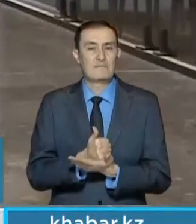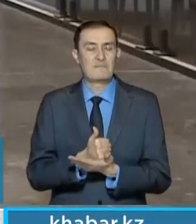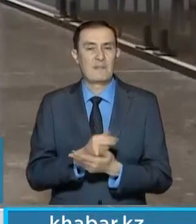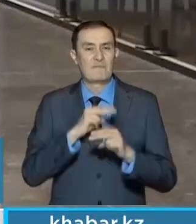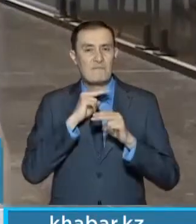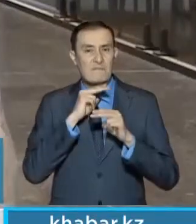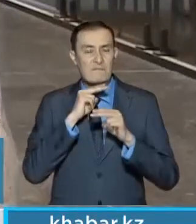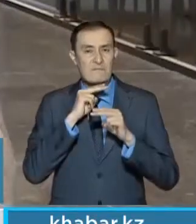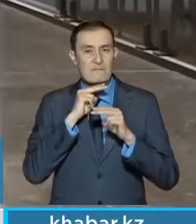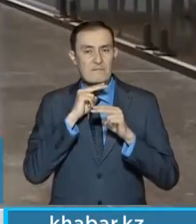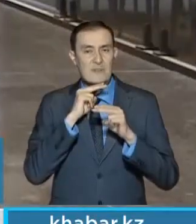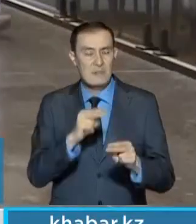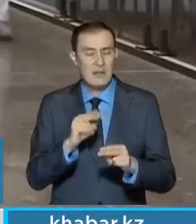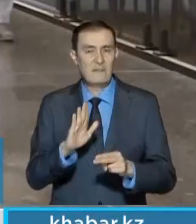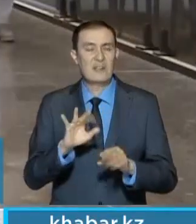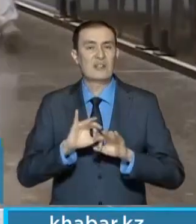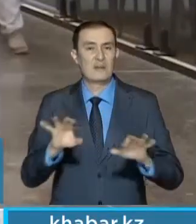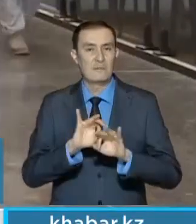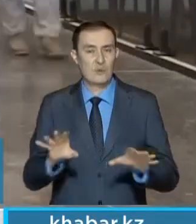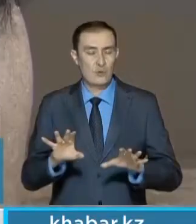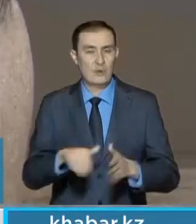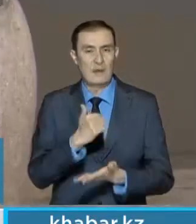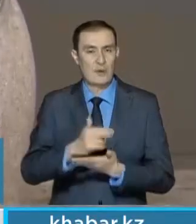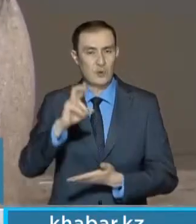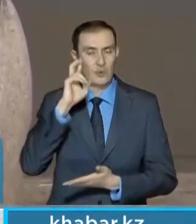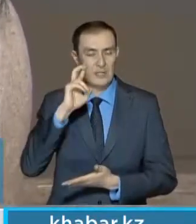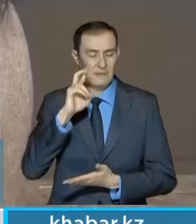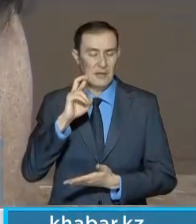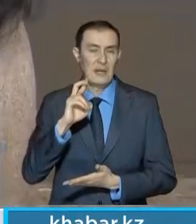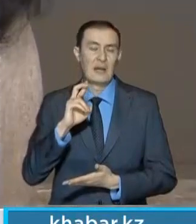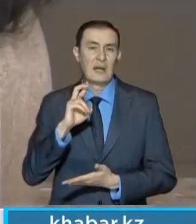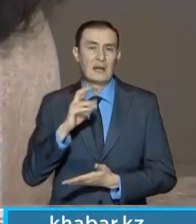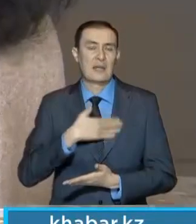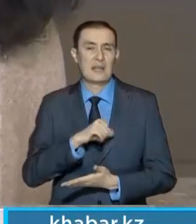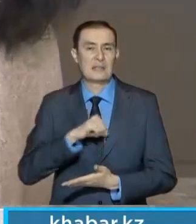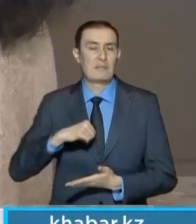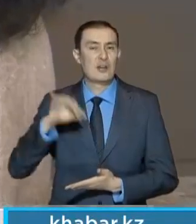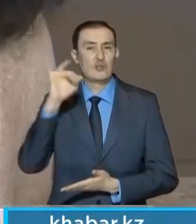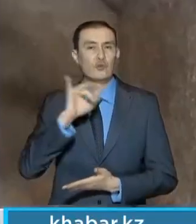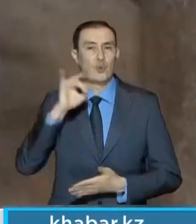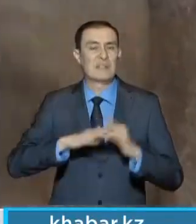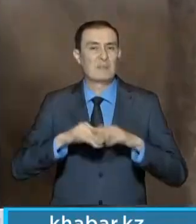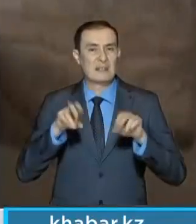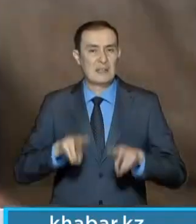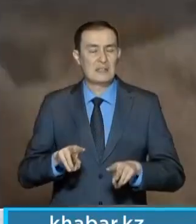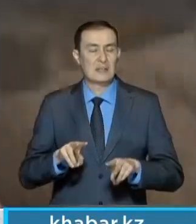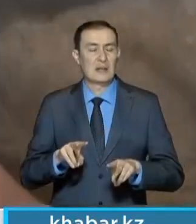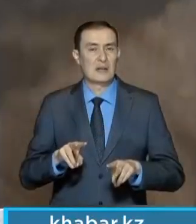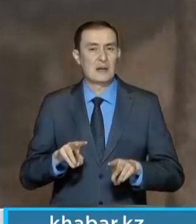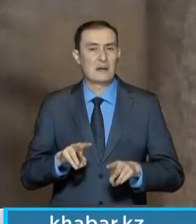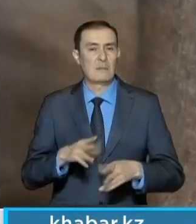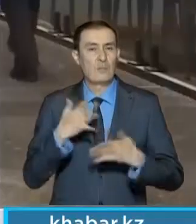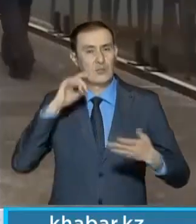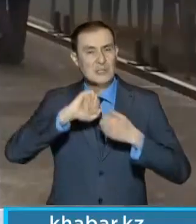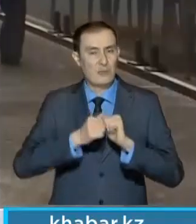линия в интервью главы государства. Мне как историку больше всего запомнилось то,